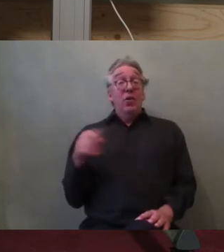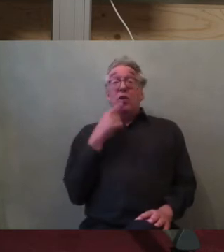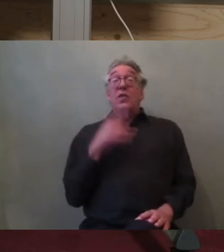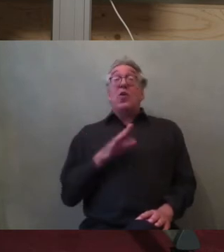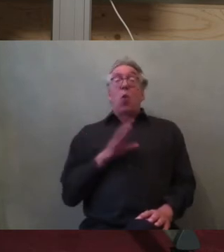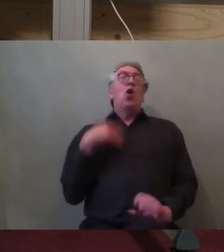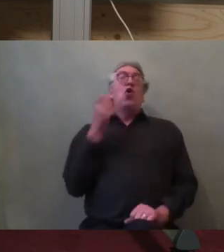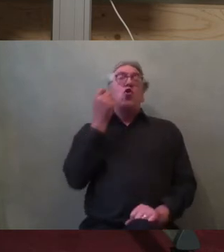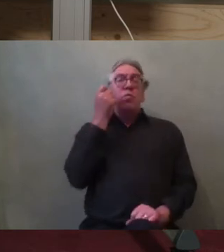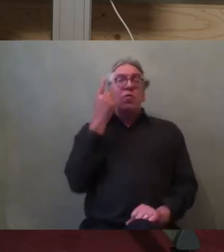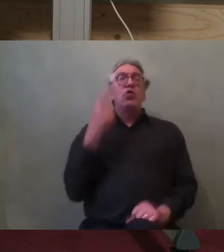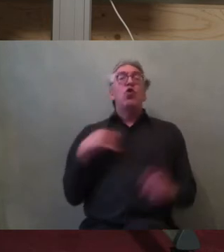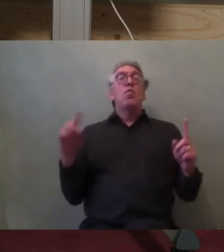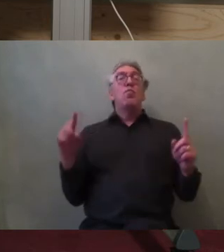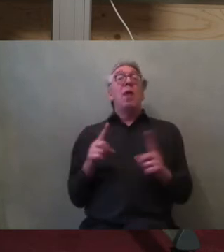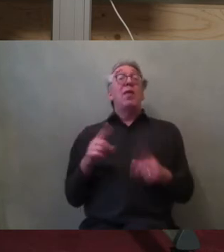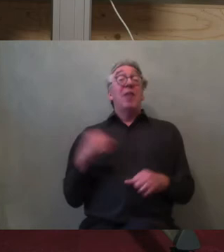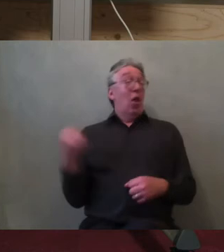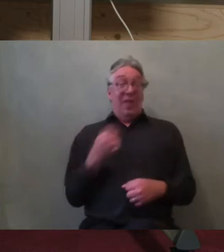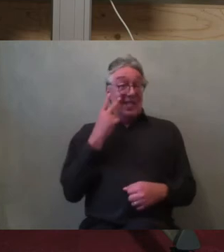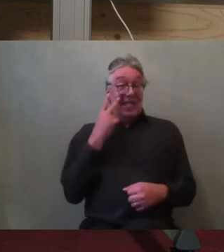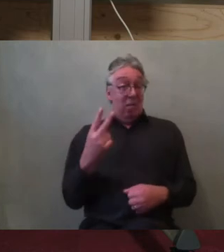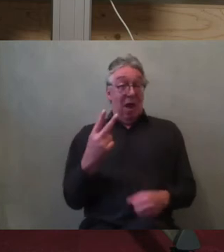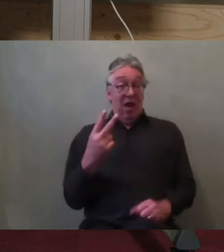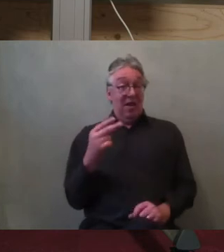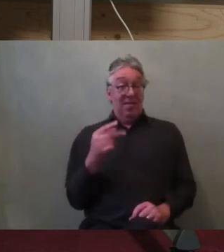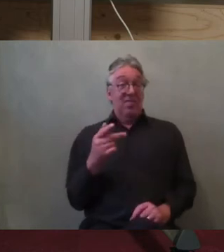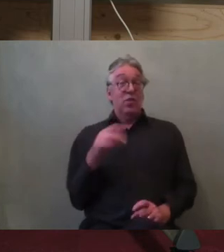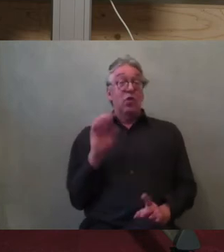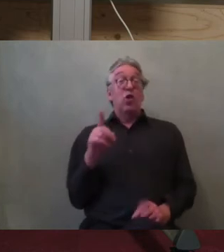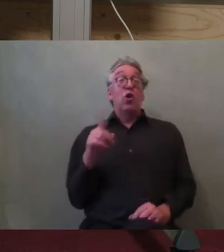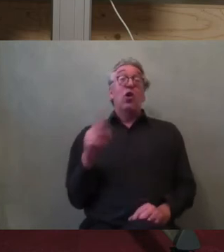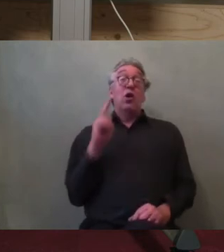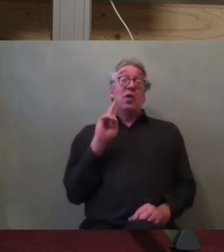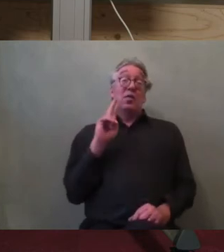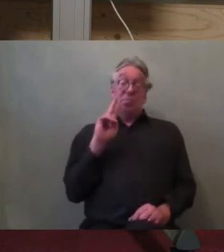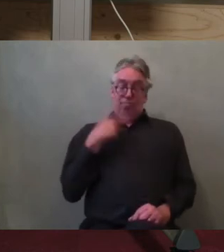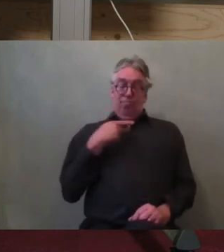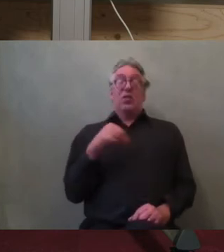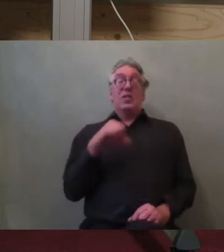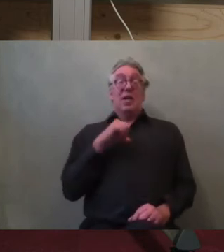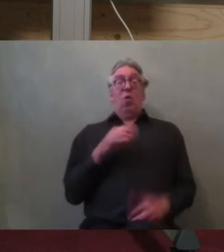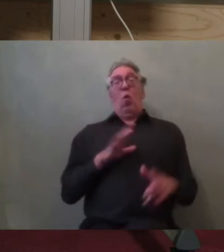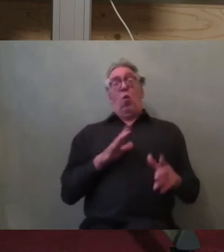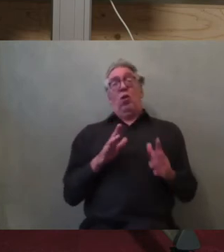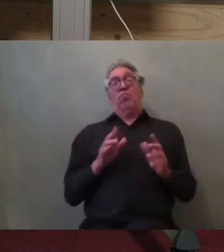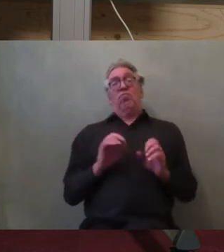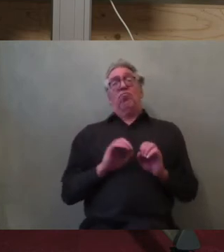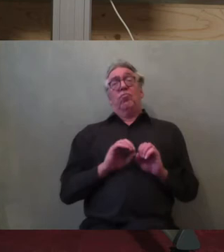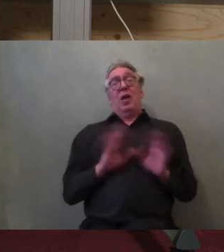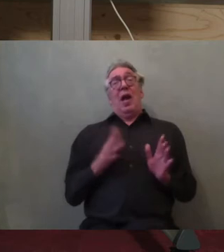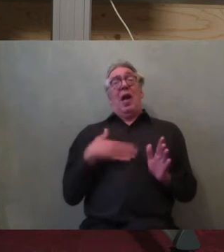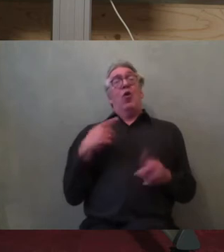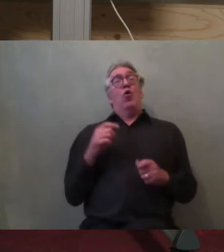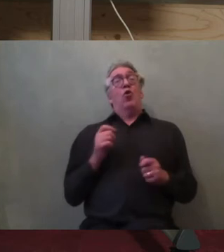niet altijd zichtbaar zijn. Zodat ze daarin ook voor zichzelf een rol zien om daar transparant over te zijn en ook hun behoeften daarbij aan te